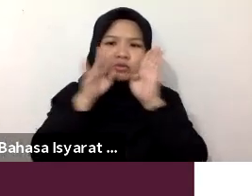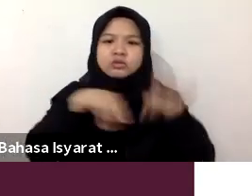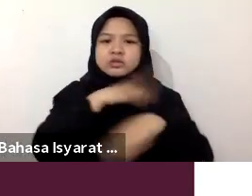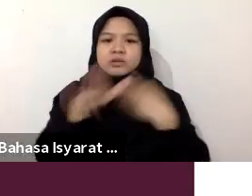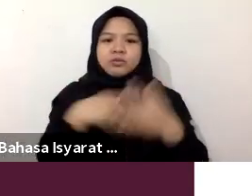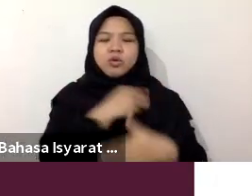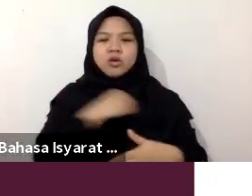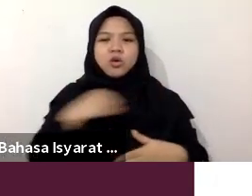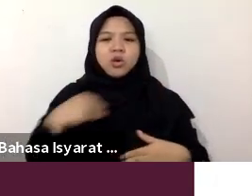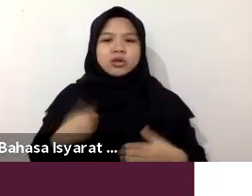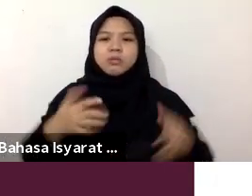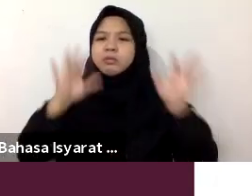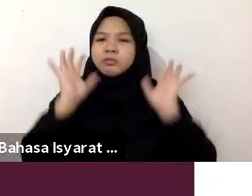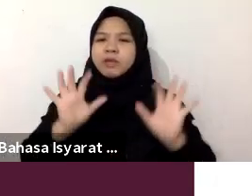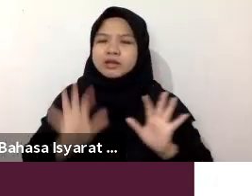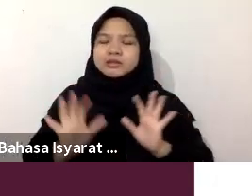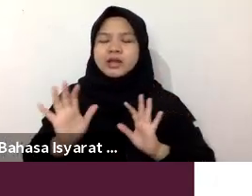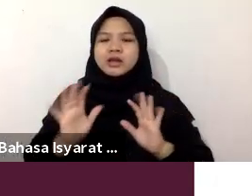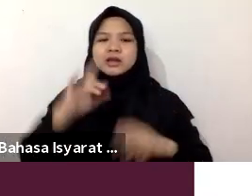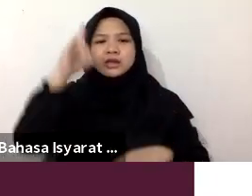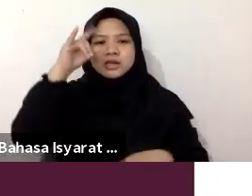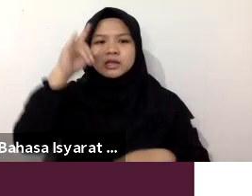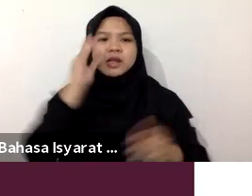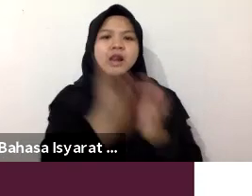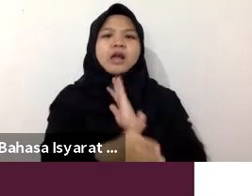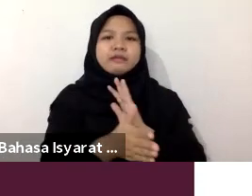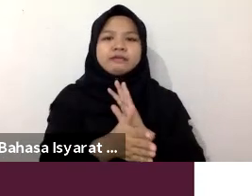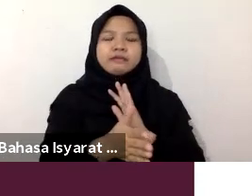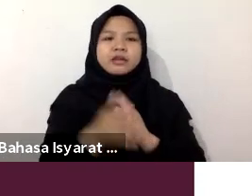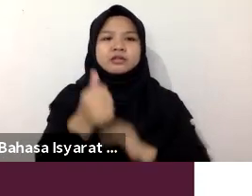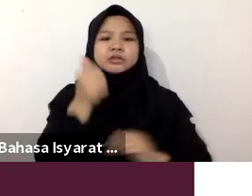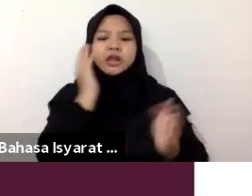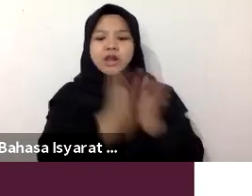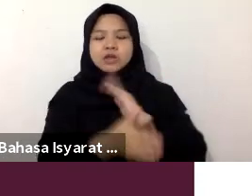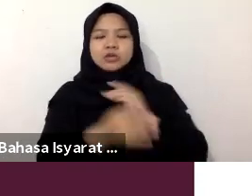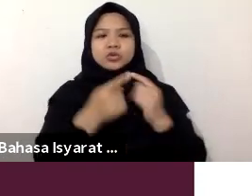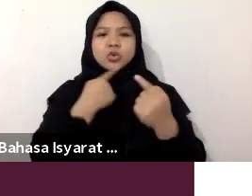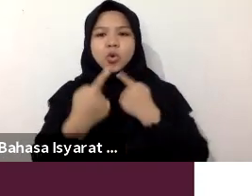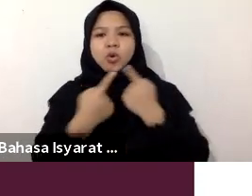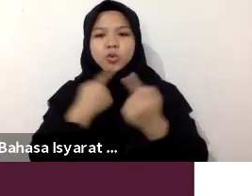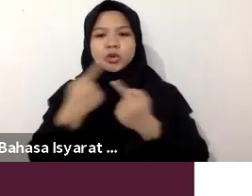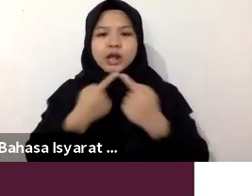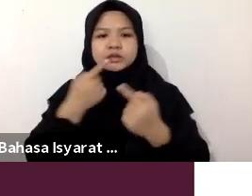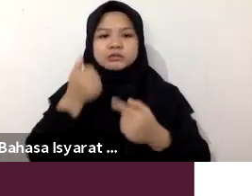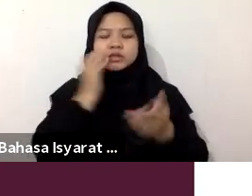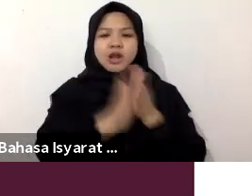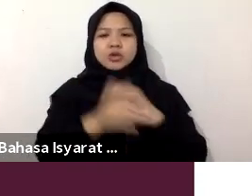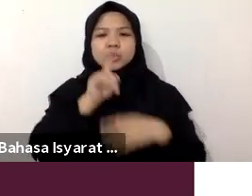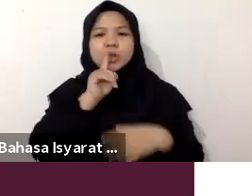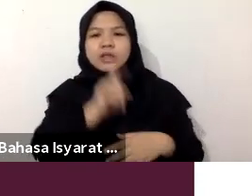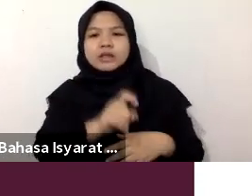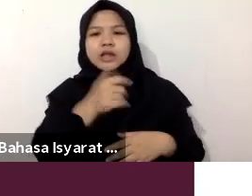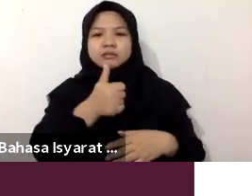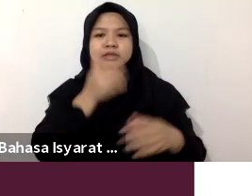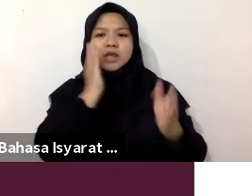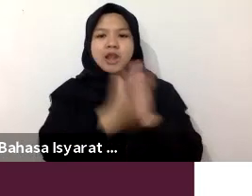dokter-dokter semuanya banyak yang melakukan IG Live. Ya, bisa langsung komunikasi, bisa langsung bertanya, bisa